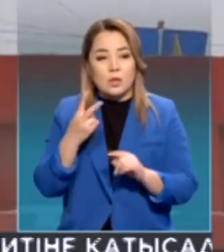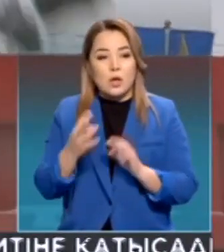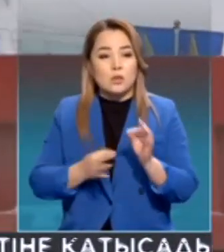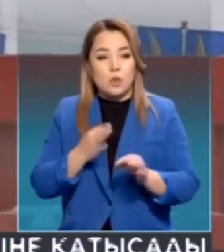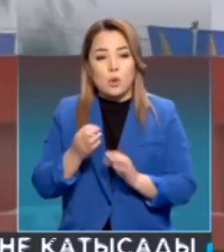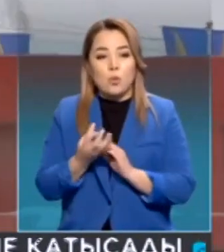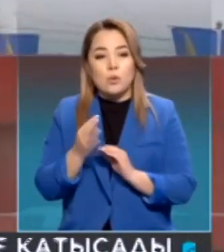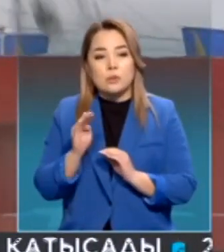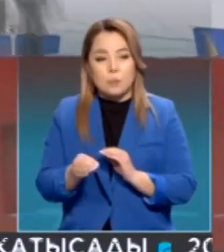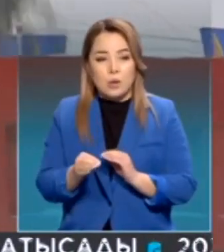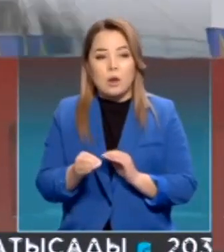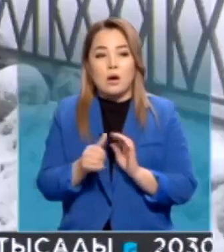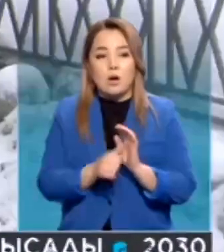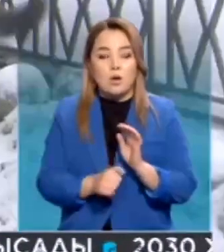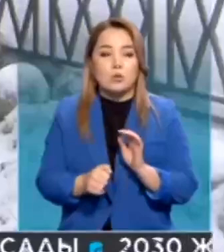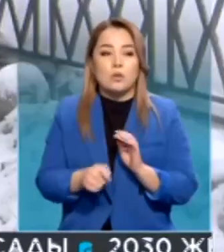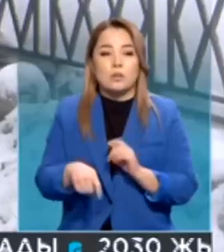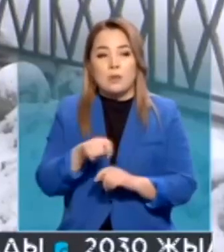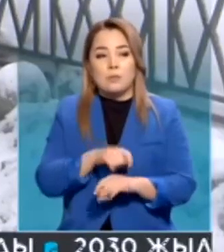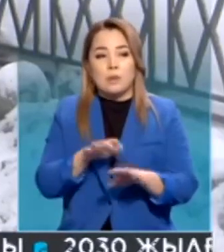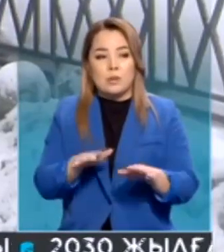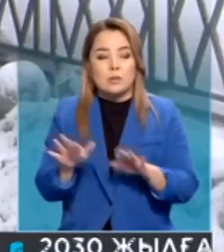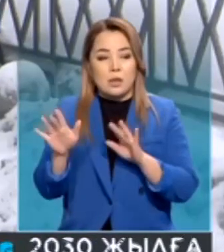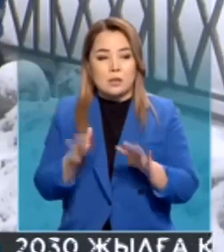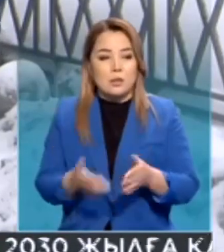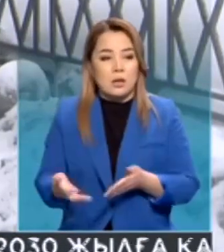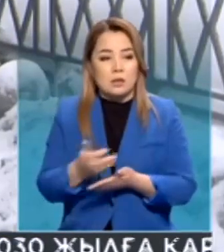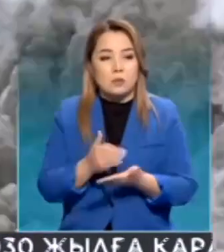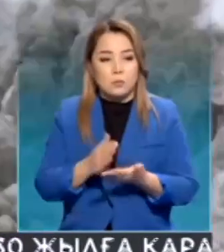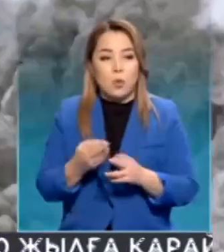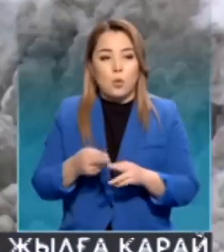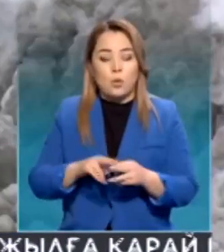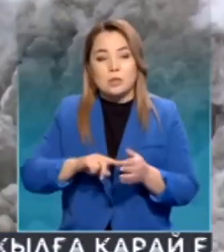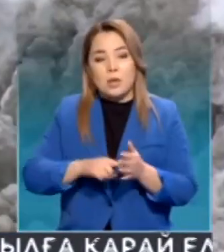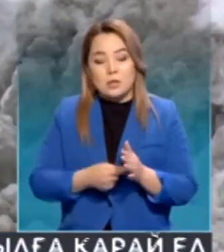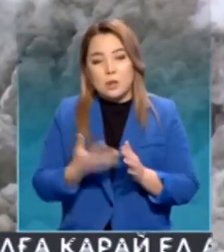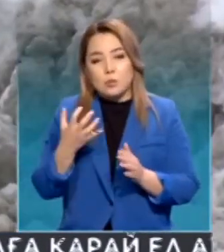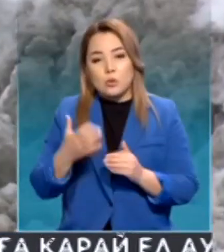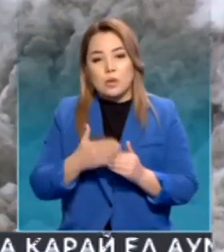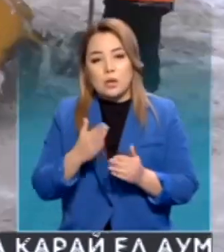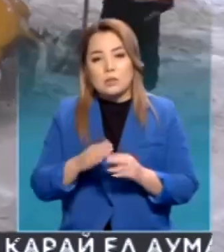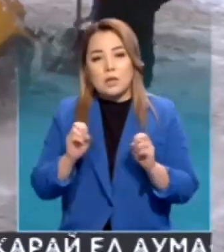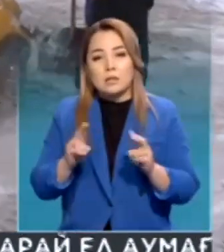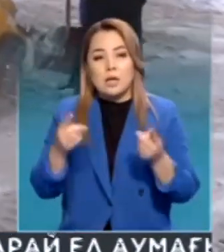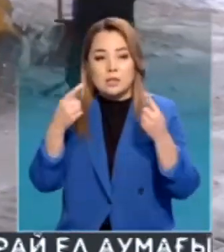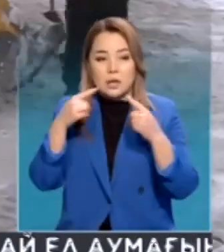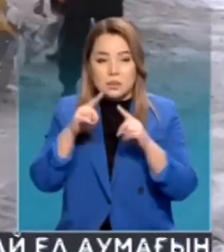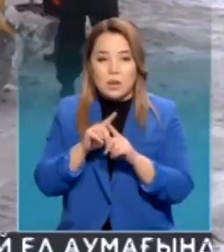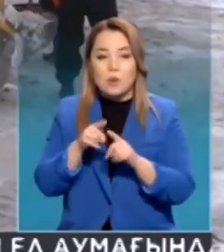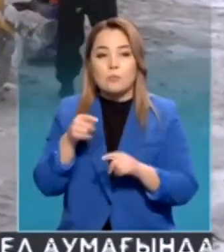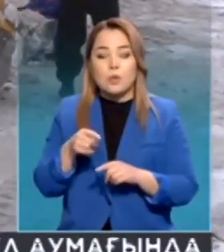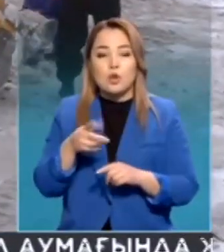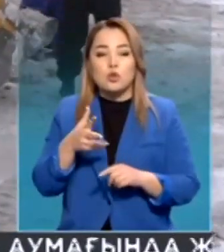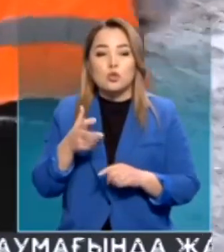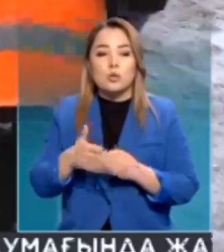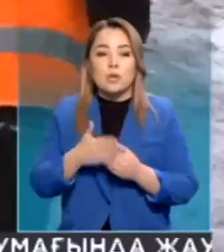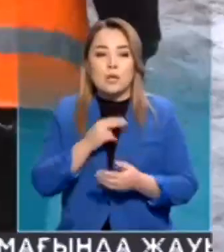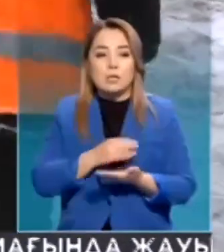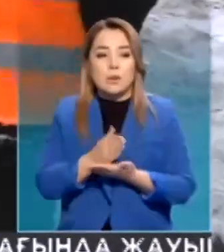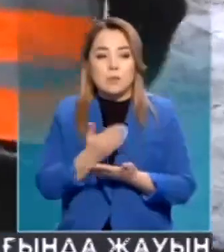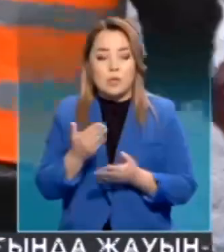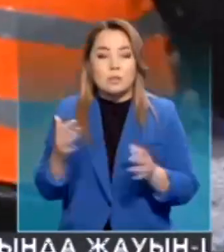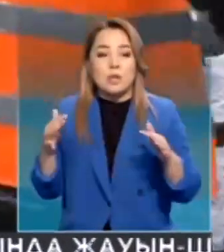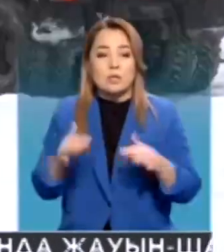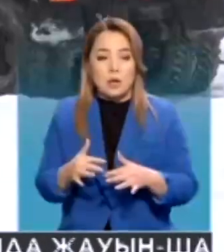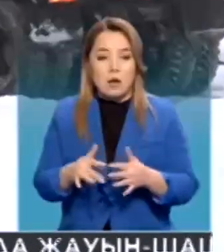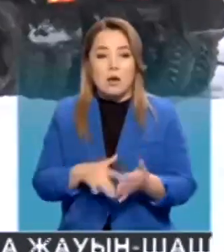тәулікте 14600 текше метр қар шығарылды. Бүгінде осы мақсатта 500-ден астам арнайы техника мен 1300-дей қызметкер